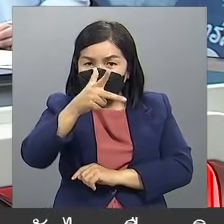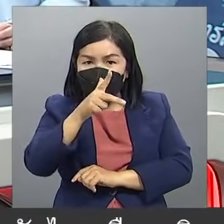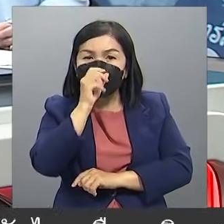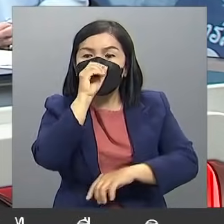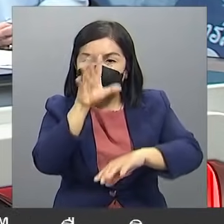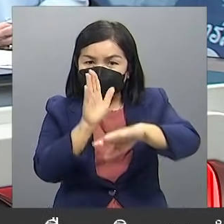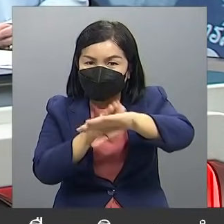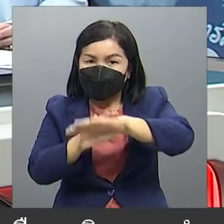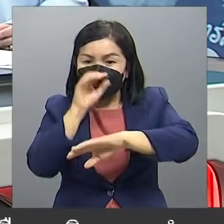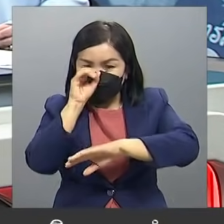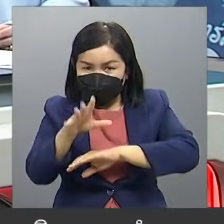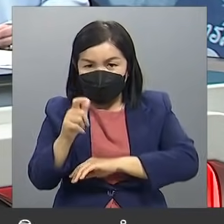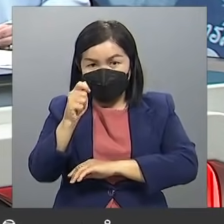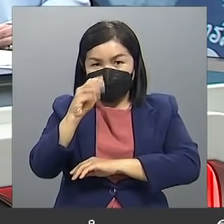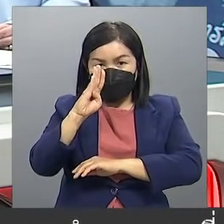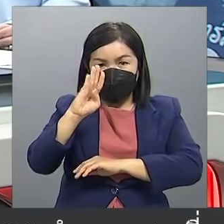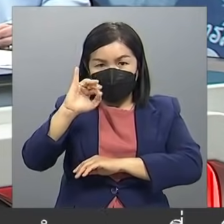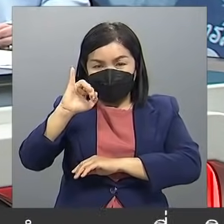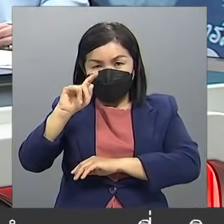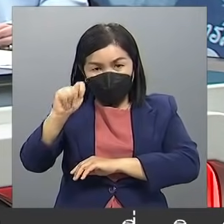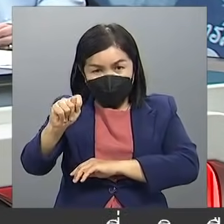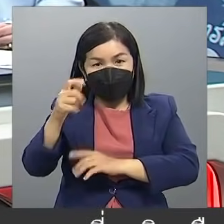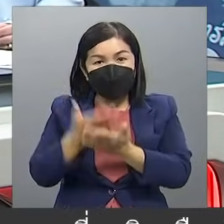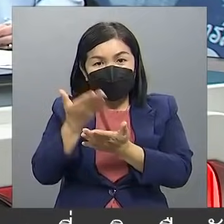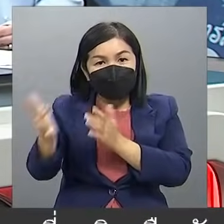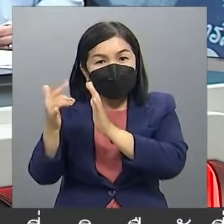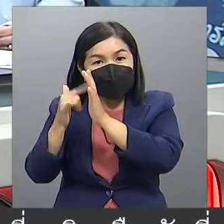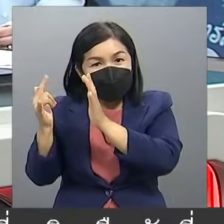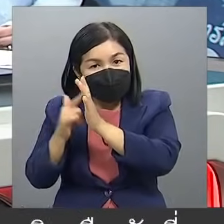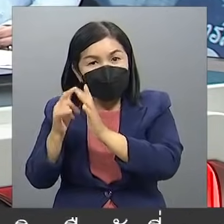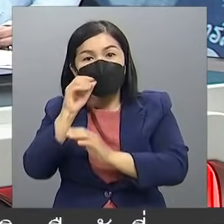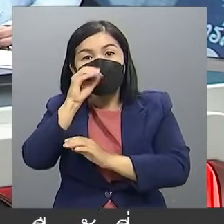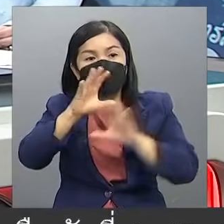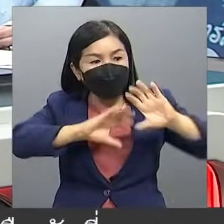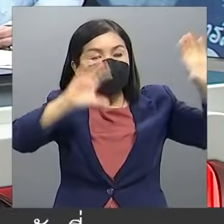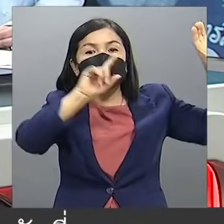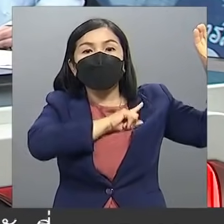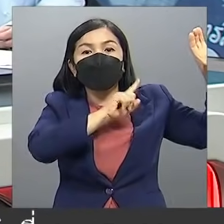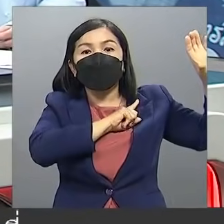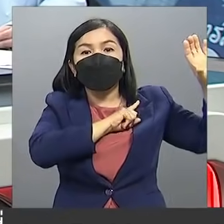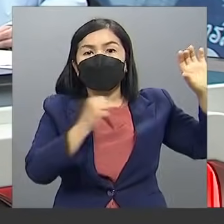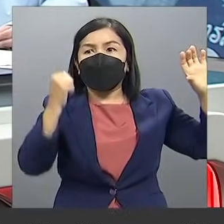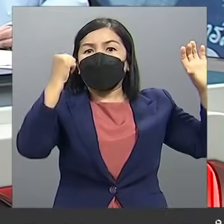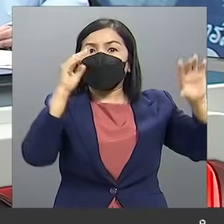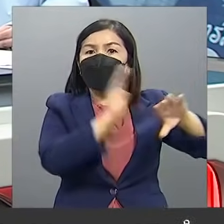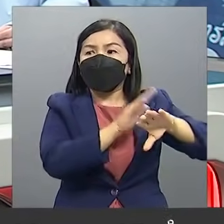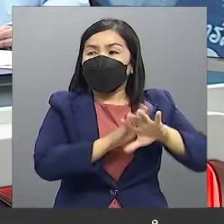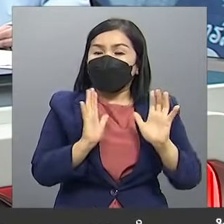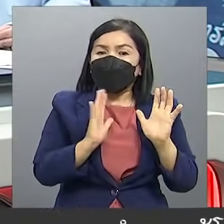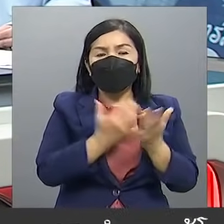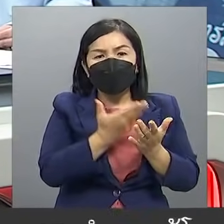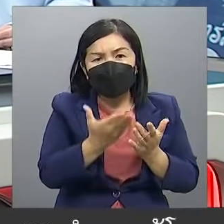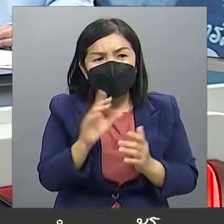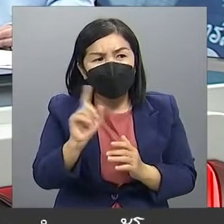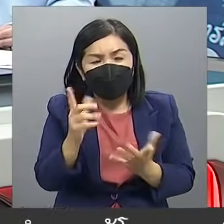ที่อปท.ขอซื้อวัคซีนคราวก่อนบอกว่านี่เป็นอำนาจหน้าที่ของรัฐบาลนะคะ ครับและด้วยเหตุผลนี้นะครับทำให้ผู้อำนวยการส